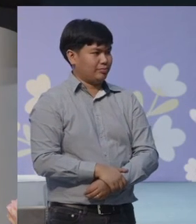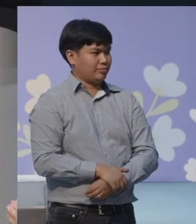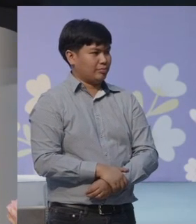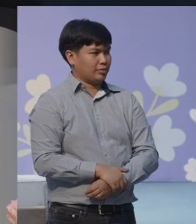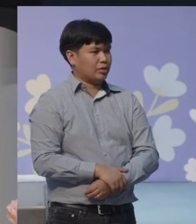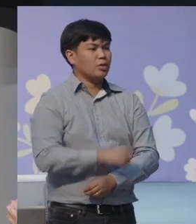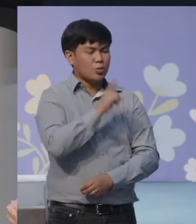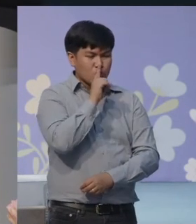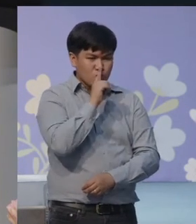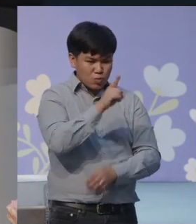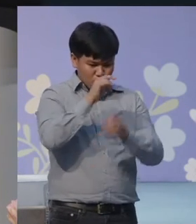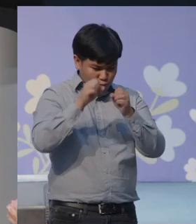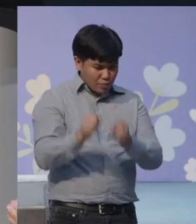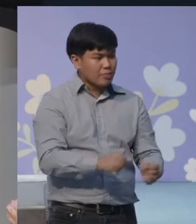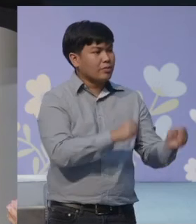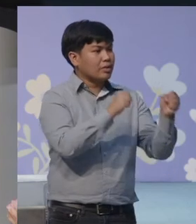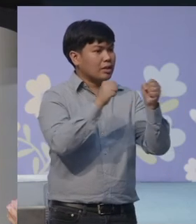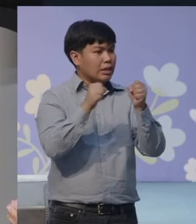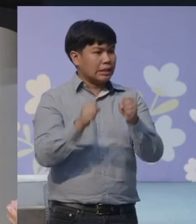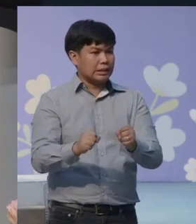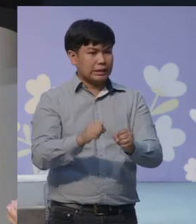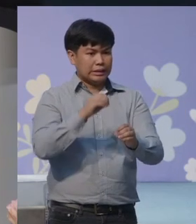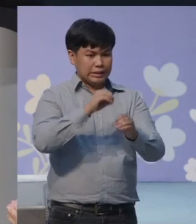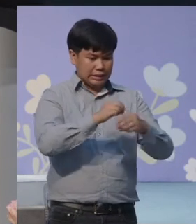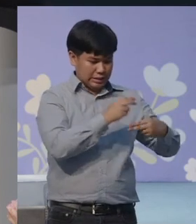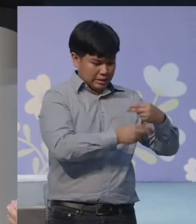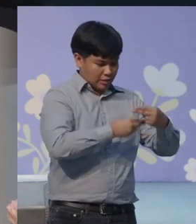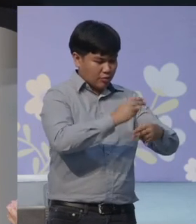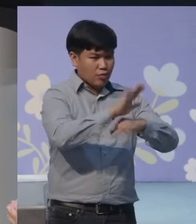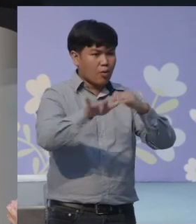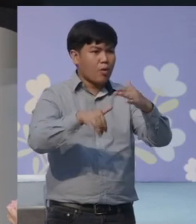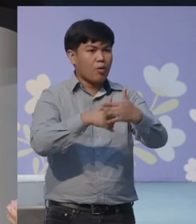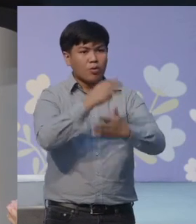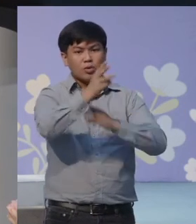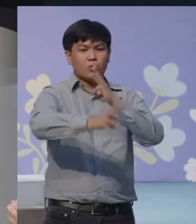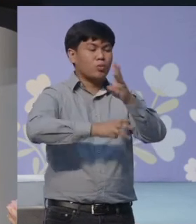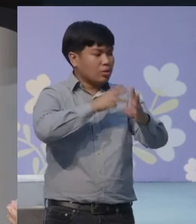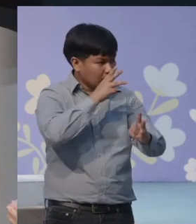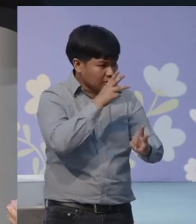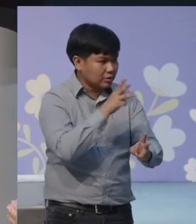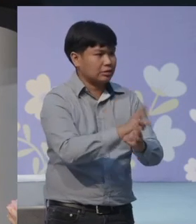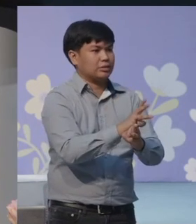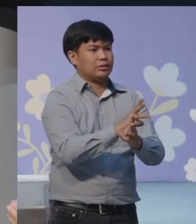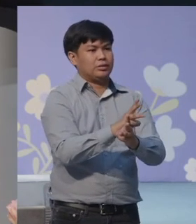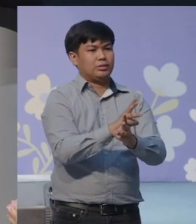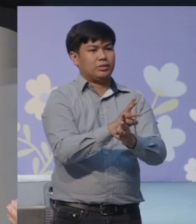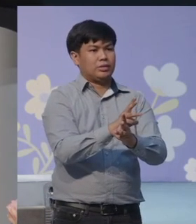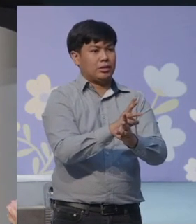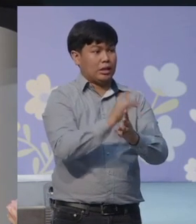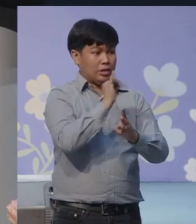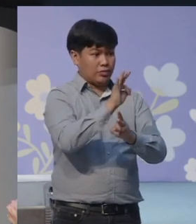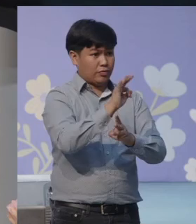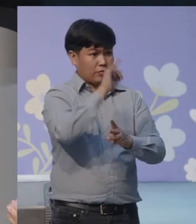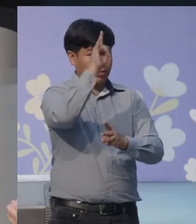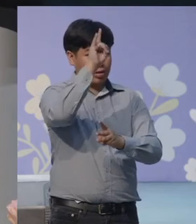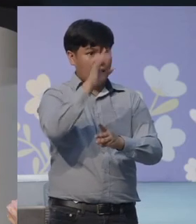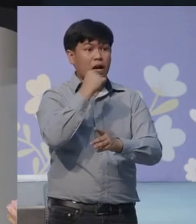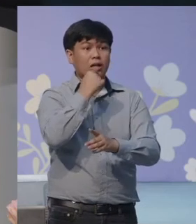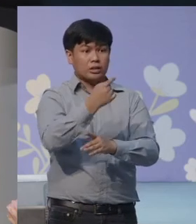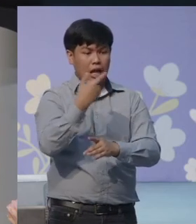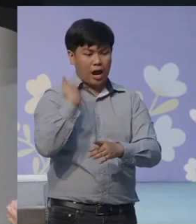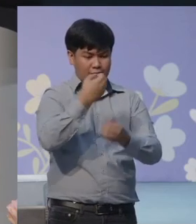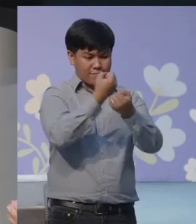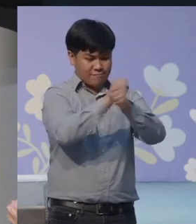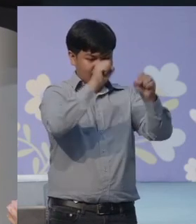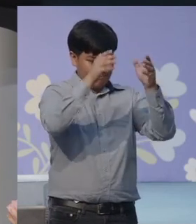Siya ay tunay na makapangyarihan sa kaysaysayan ng bawat tao at sanlibutan. Pag sinabi niyang dadating ang isang